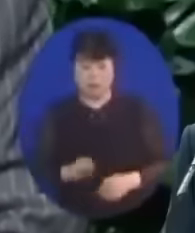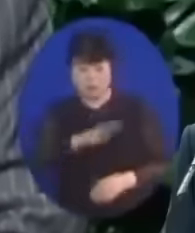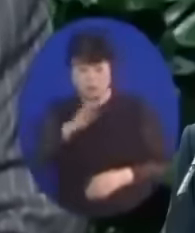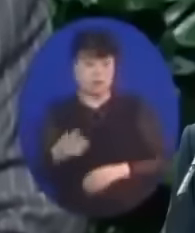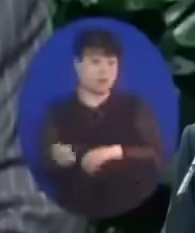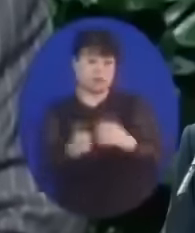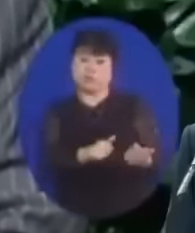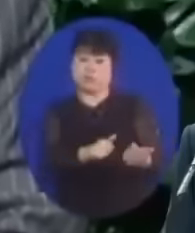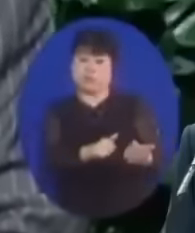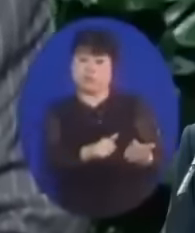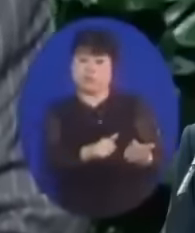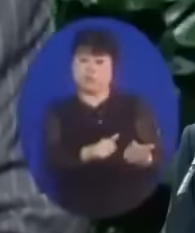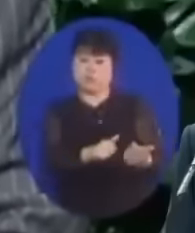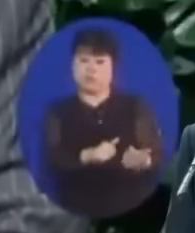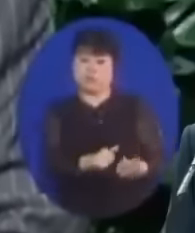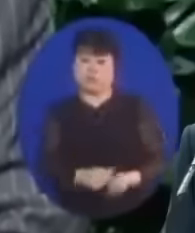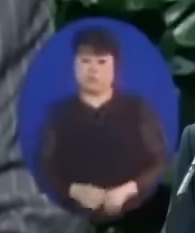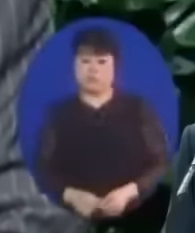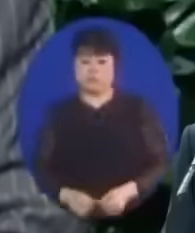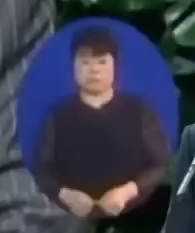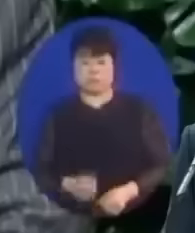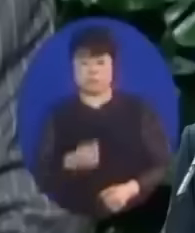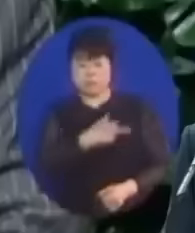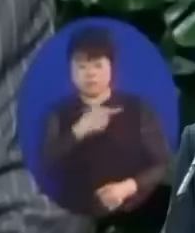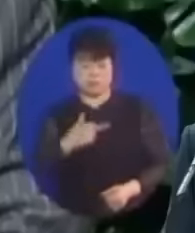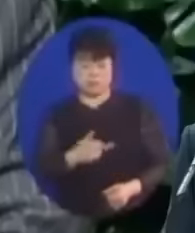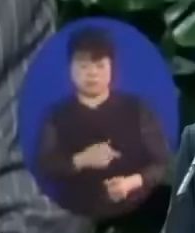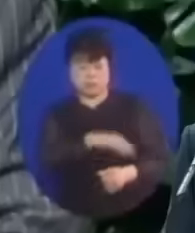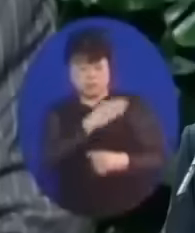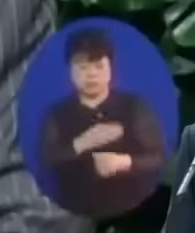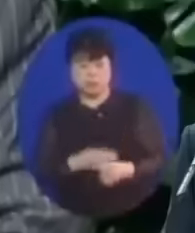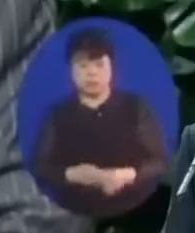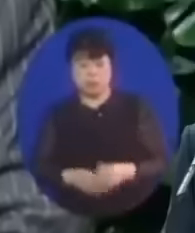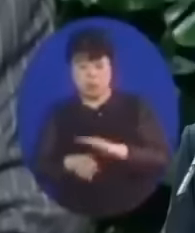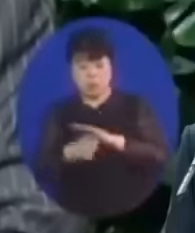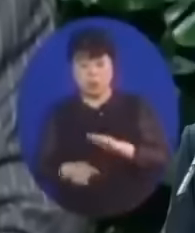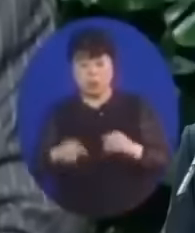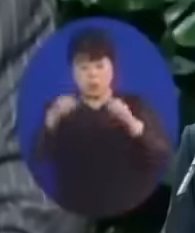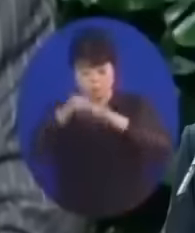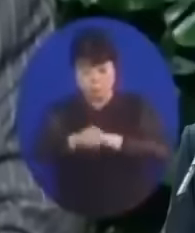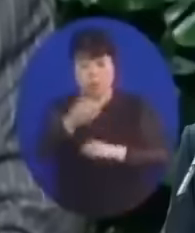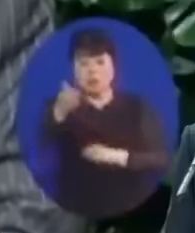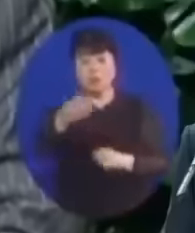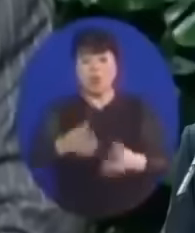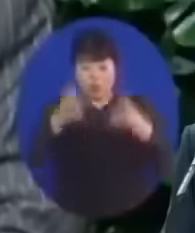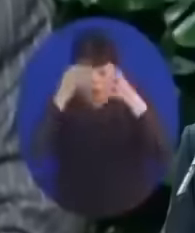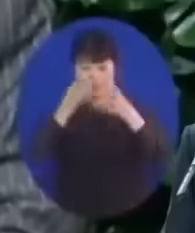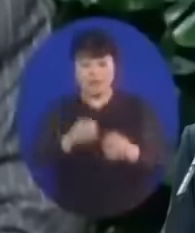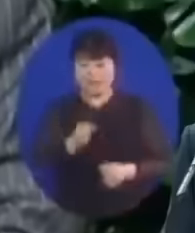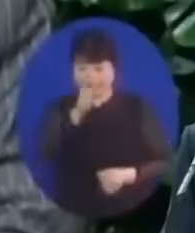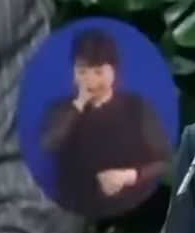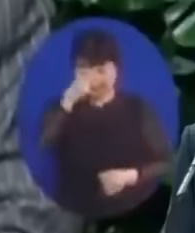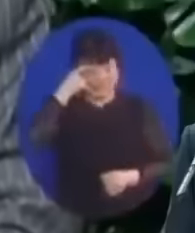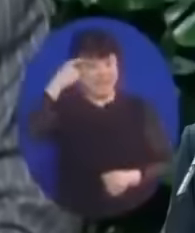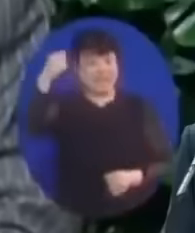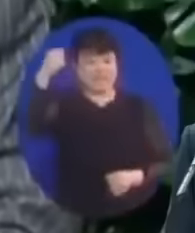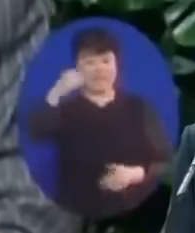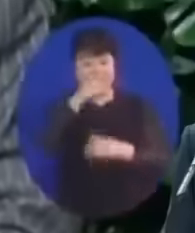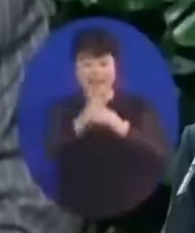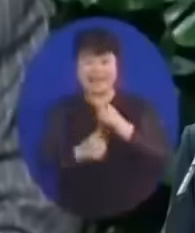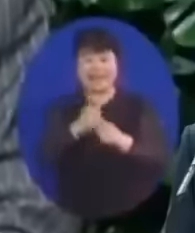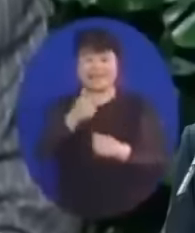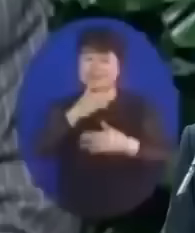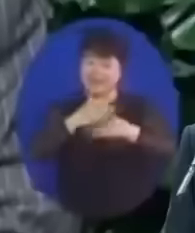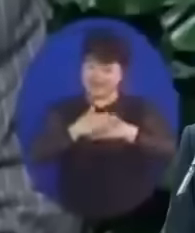죽입니다. 무지무지한 능력으로 우리를 도적질하고 죽이고 멸망시키는 것입니다. 그러나 고난을 긍정적으로 받아들여서